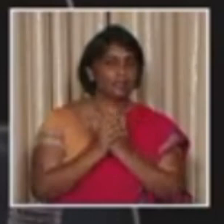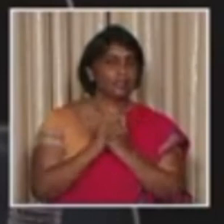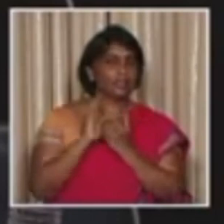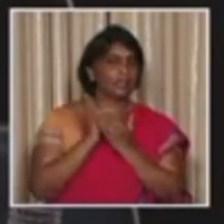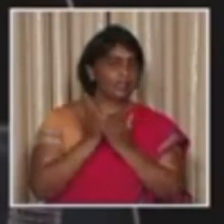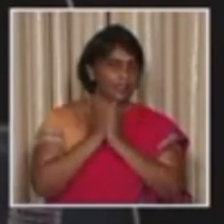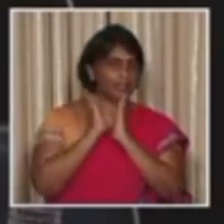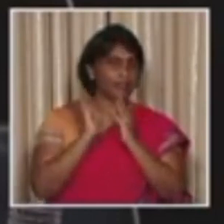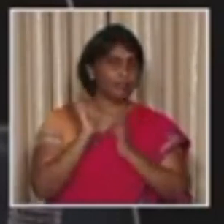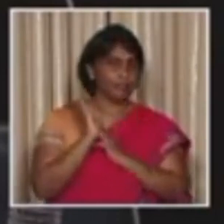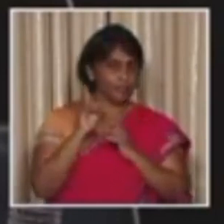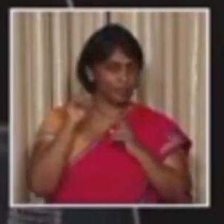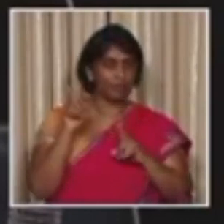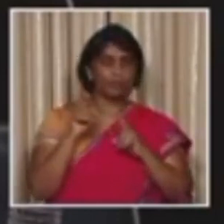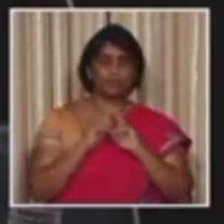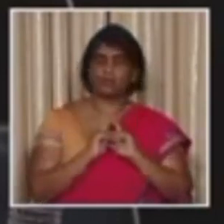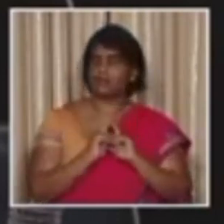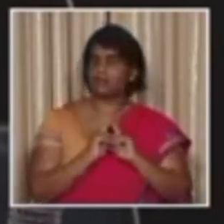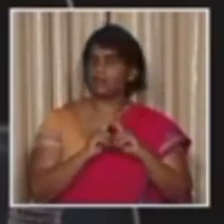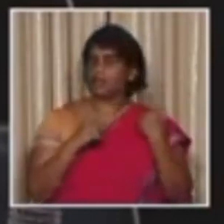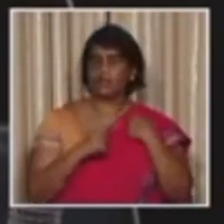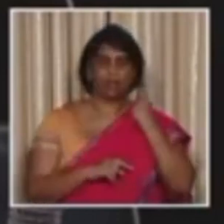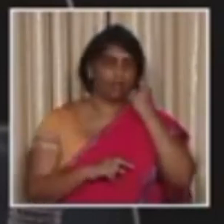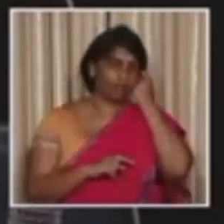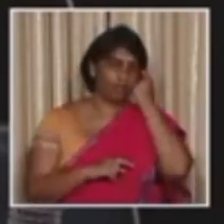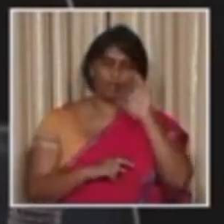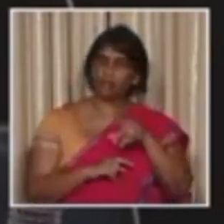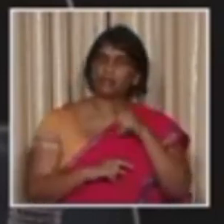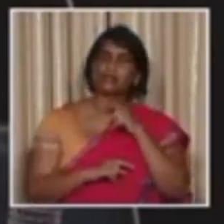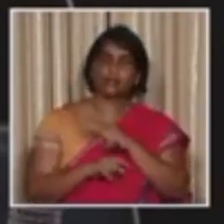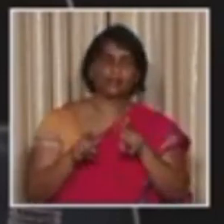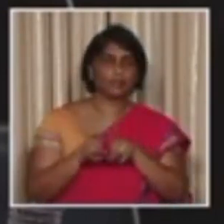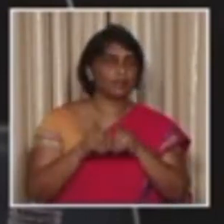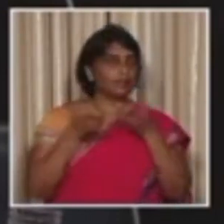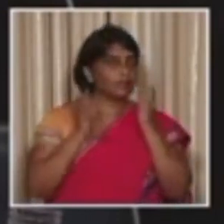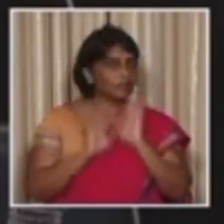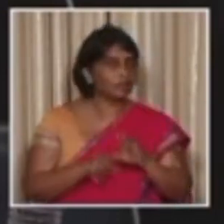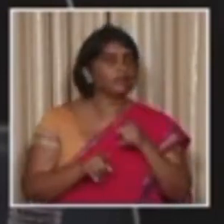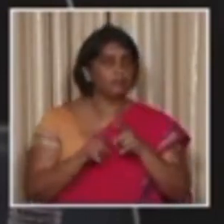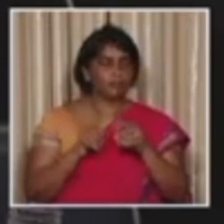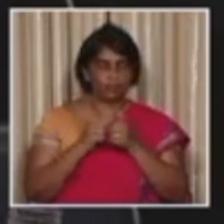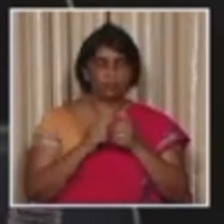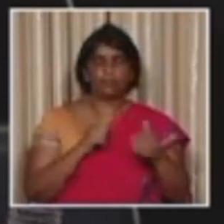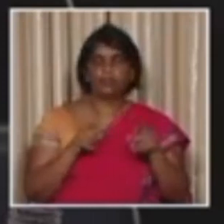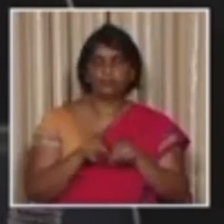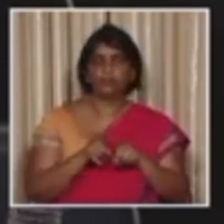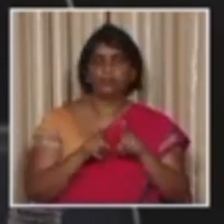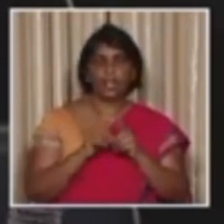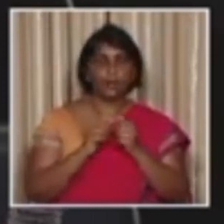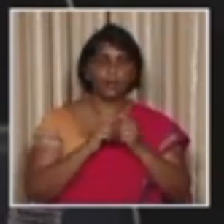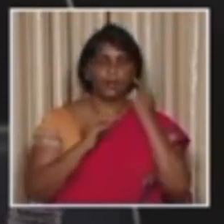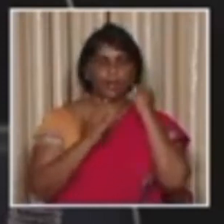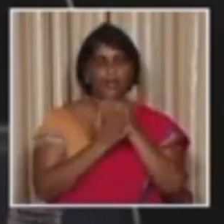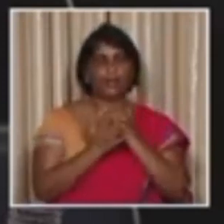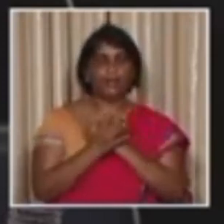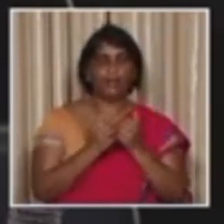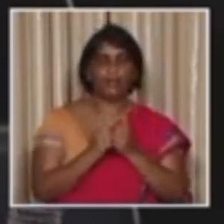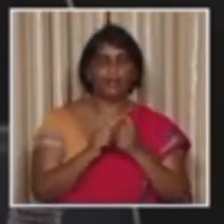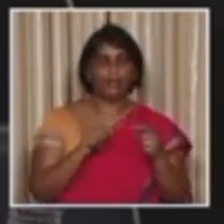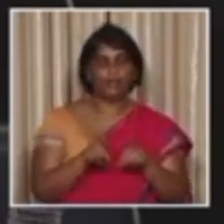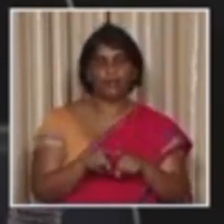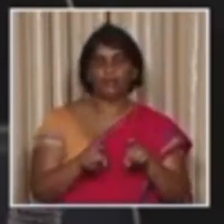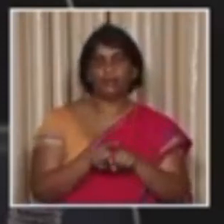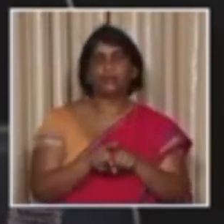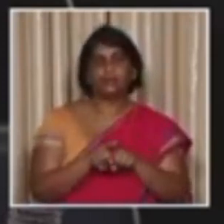கூட கடைசியில் இந்தியாவுடைய நிலைப்பாடு பாலஸ்தீனத்திற்கு சுதந்திர நாடு வேண்டும்